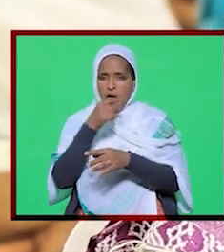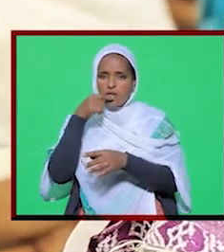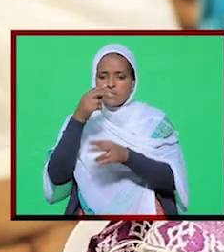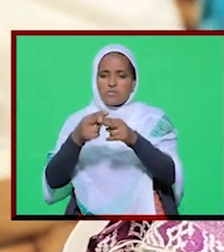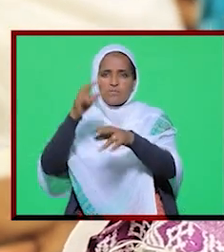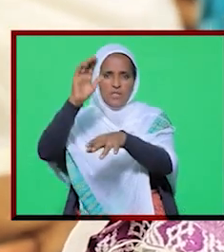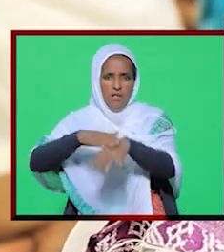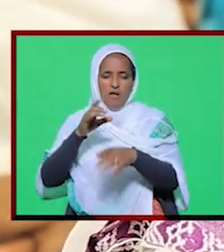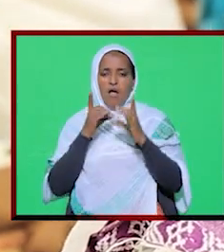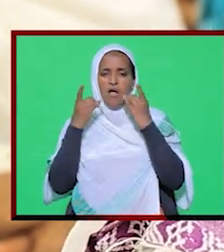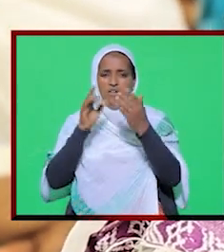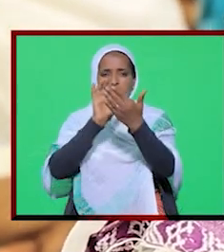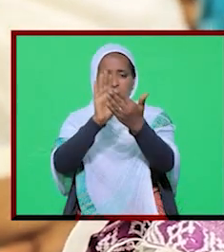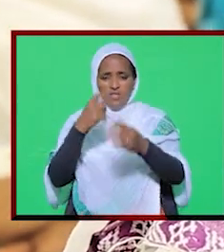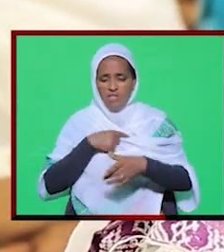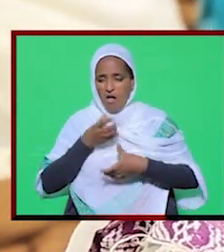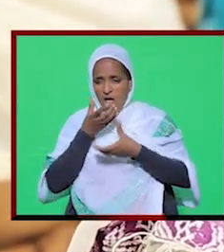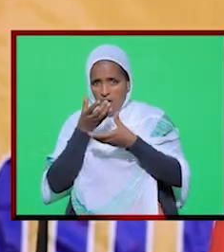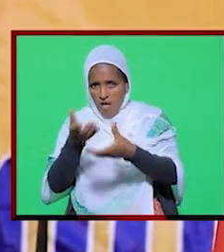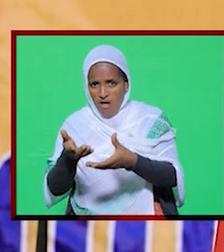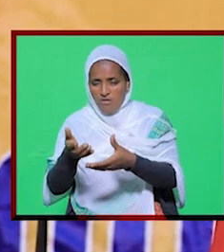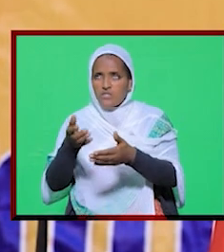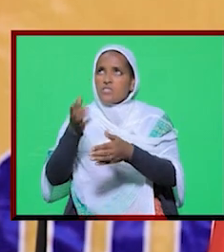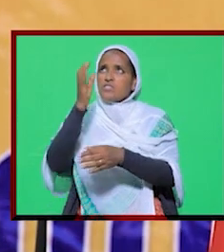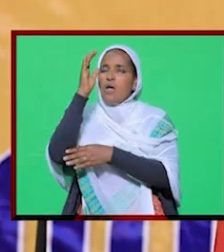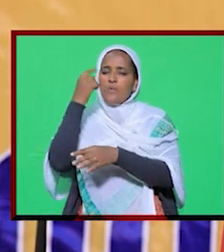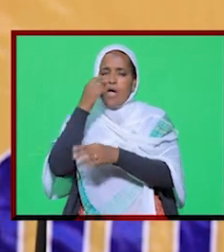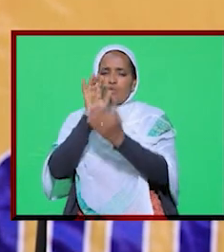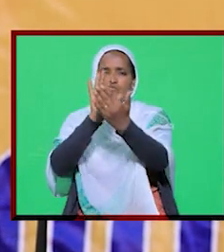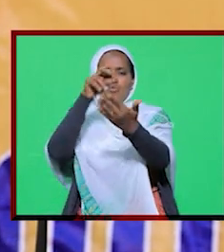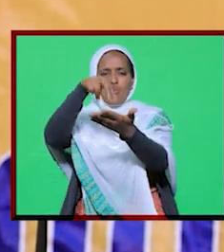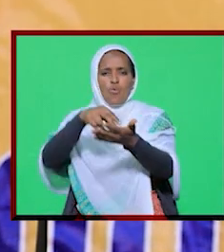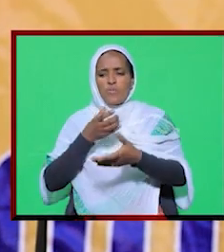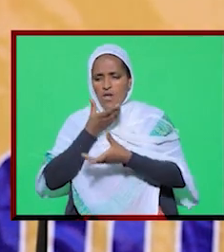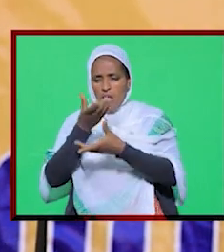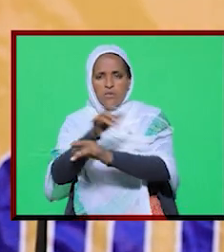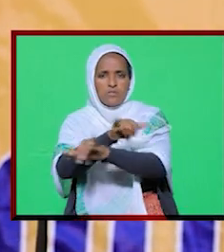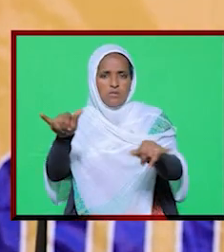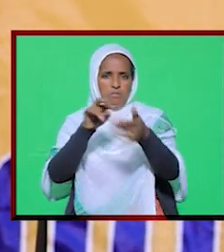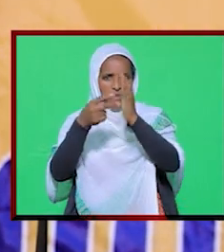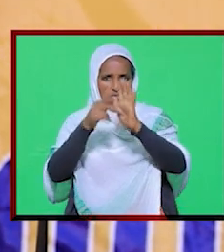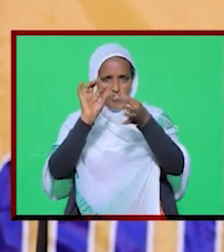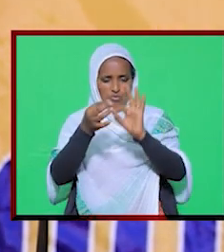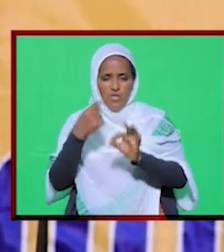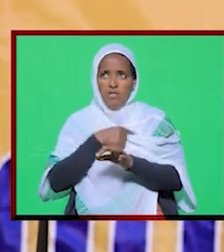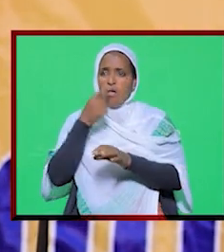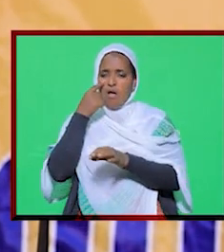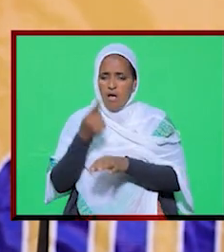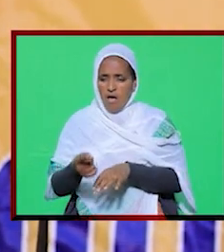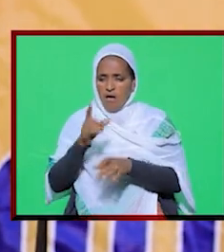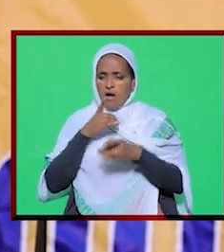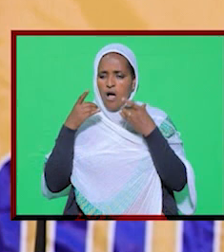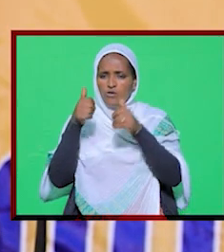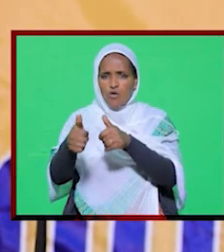ይላቸዋል። በካህናት ፊት ስንናዘዝ እግዚአብሔር አይኑ ፊት ቆመን እየተናዘዝን ነው። እኛ ስናይ የሚመስለን